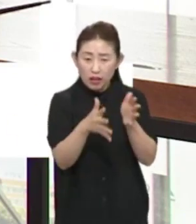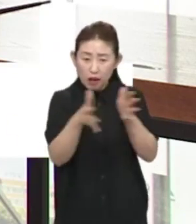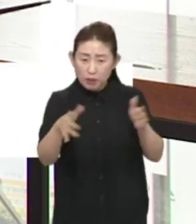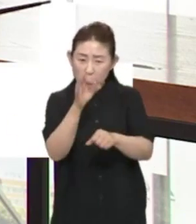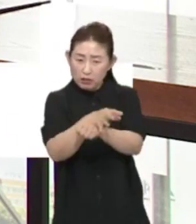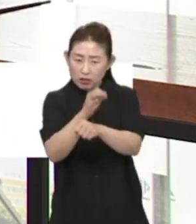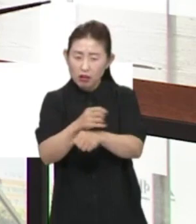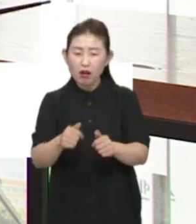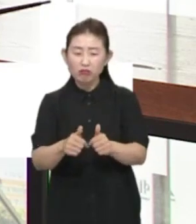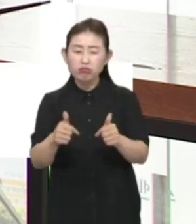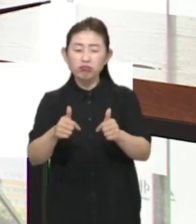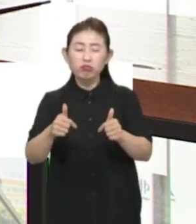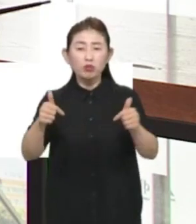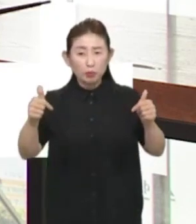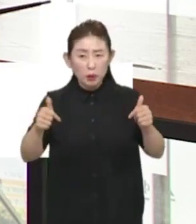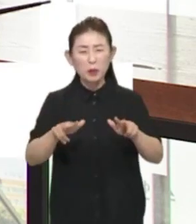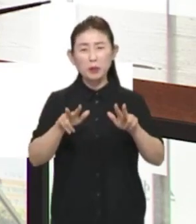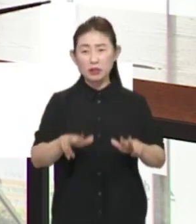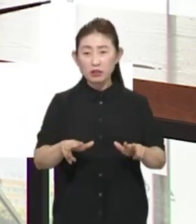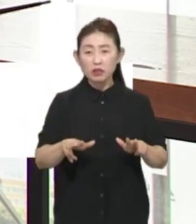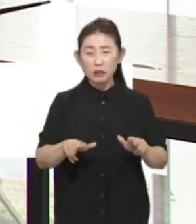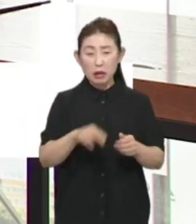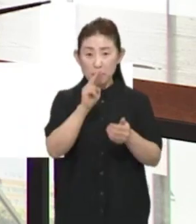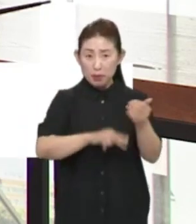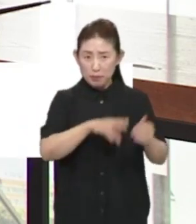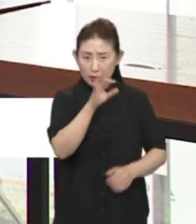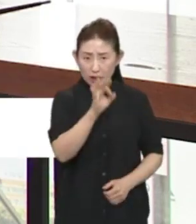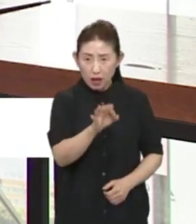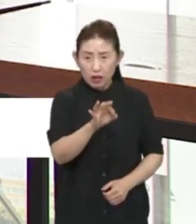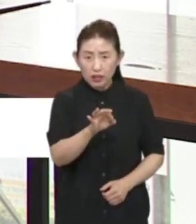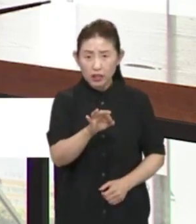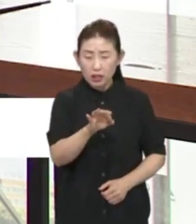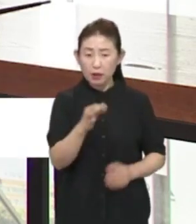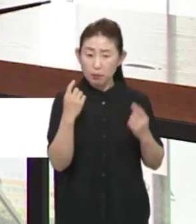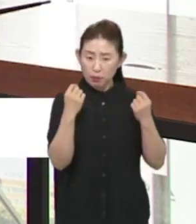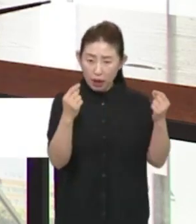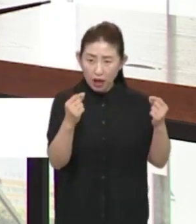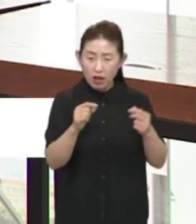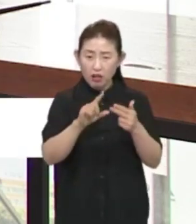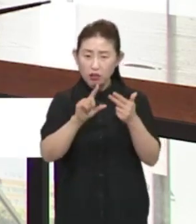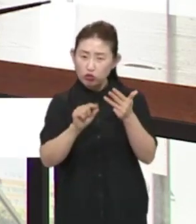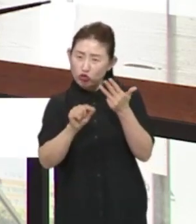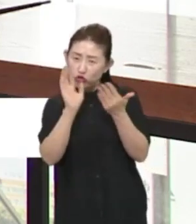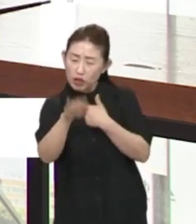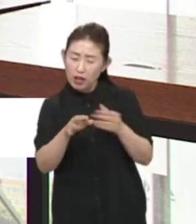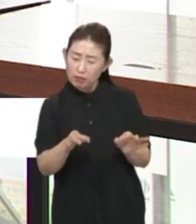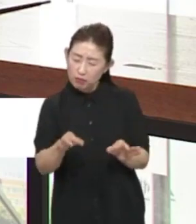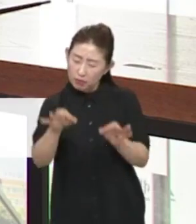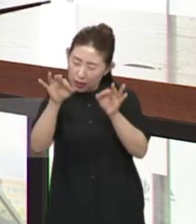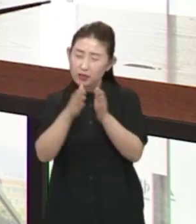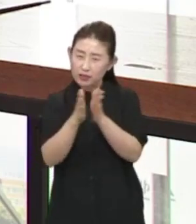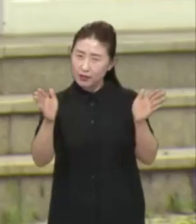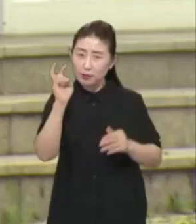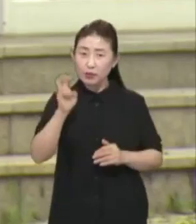늘어나면서 지금 현재 보합세인 매매 가격이 하반기에는 이제 상승세로 전환될 것으로 보고